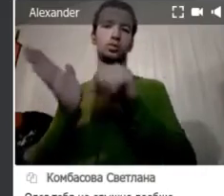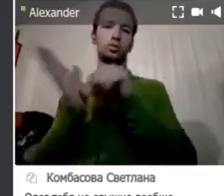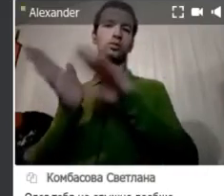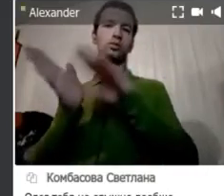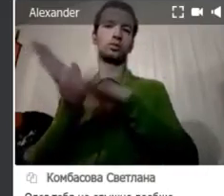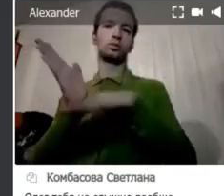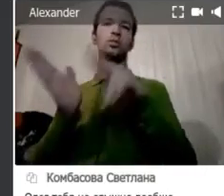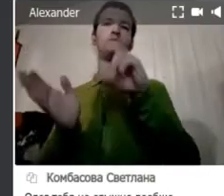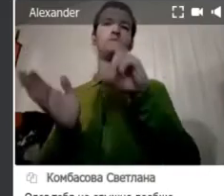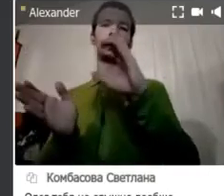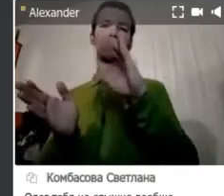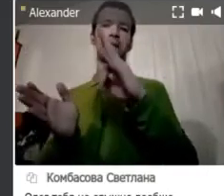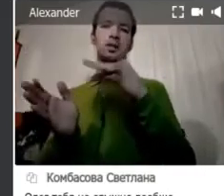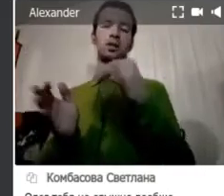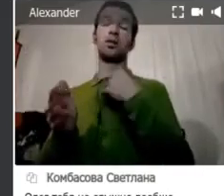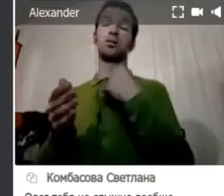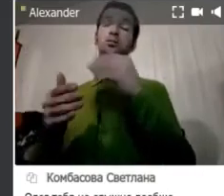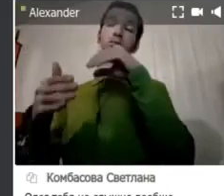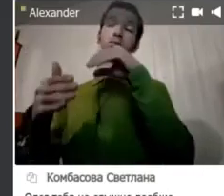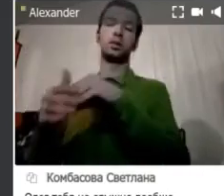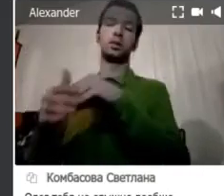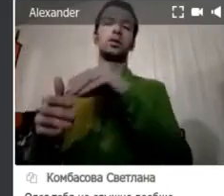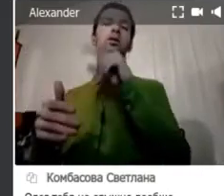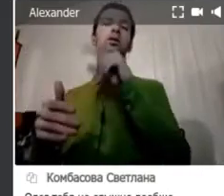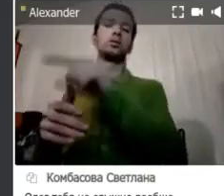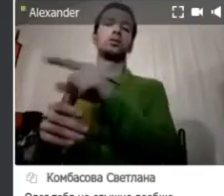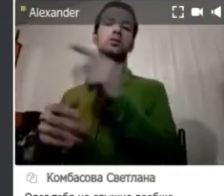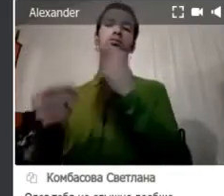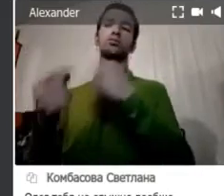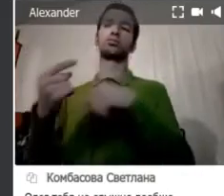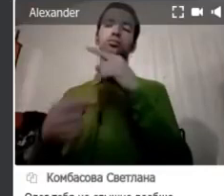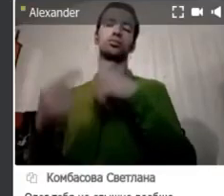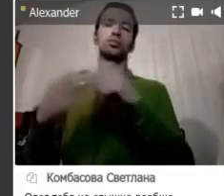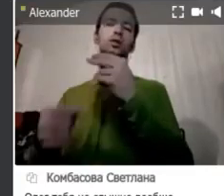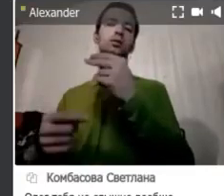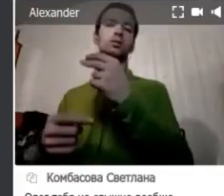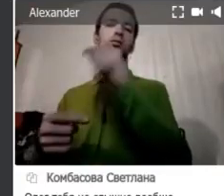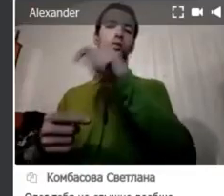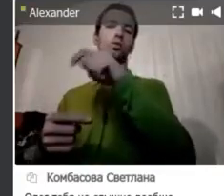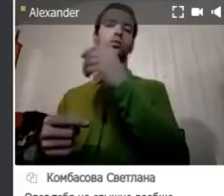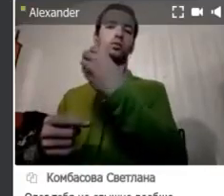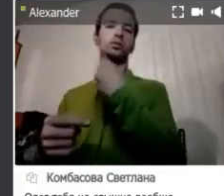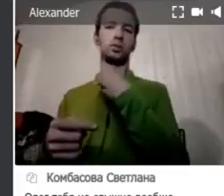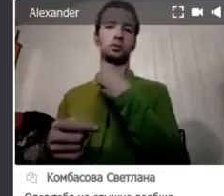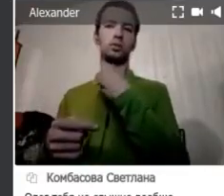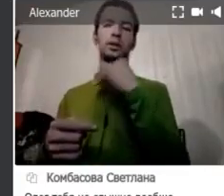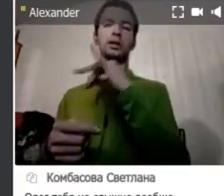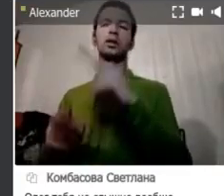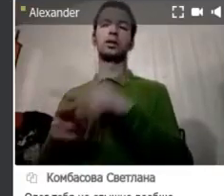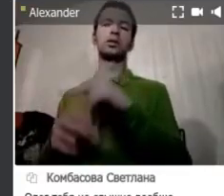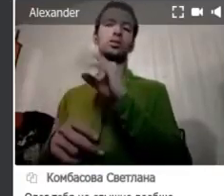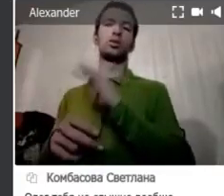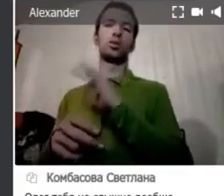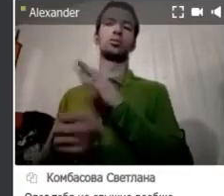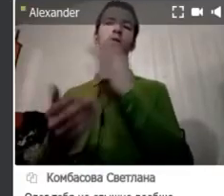людей? Да потому что, чтобы попасть в этот сектор, нужно иметь